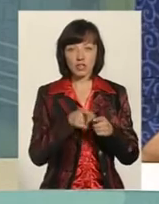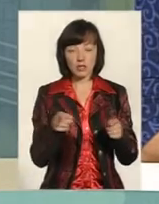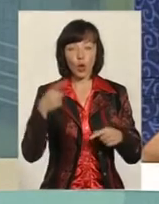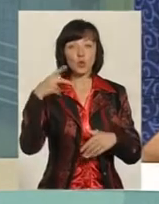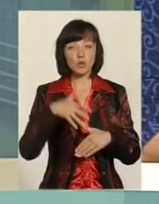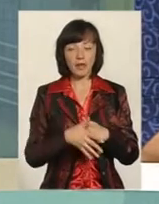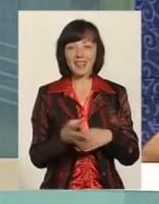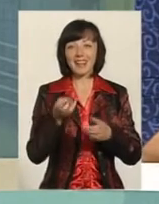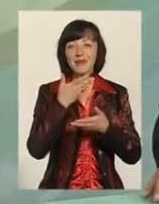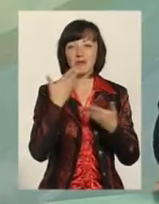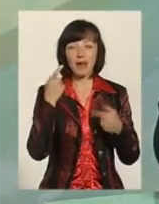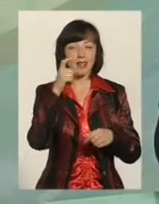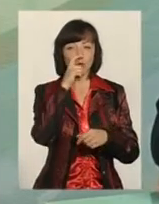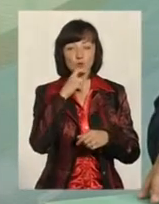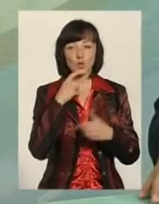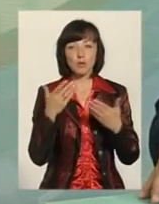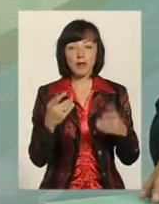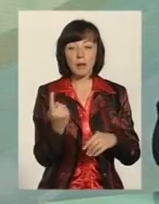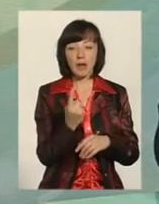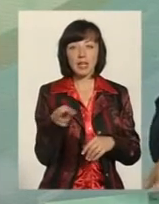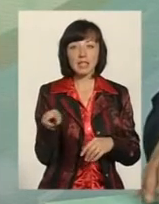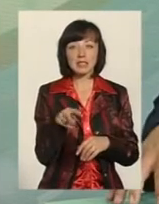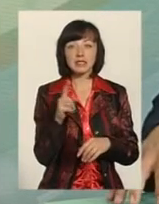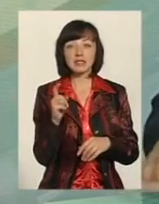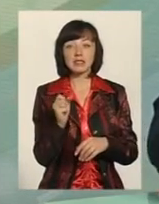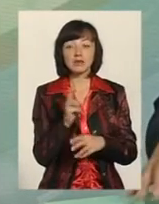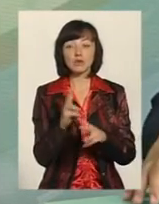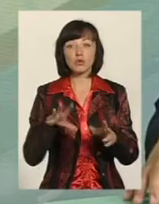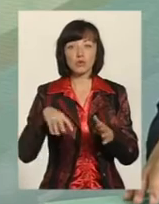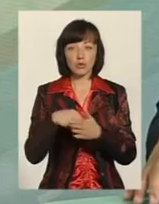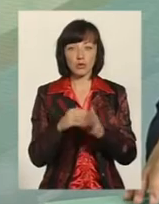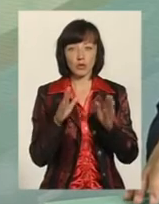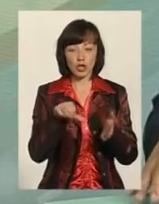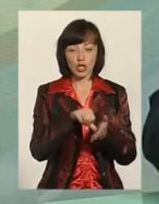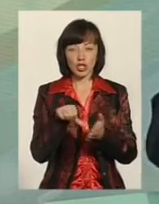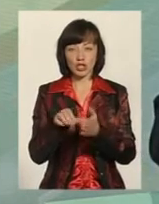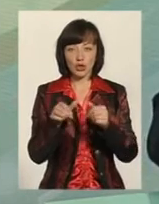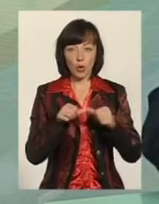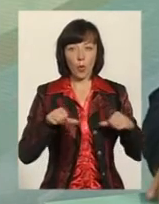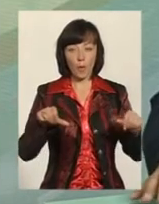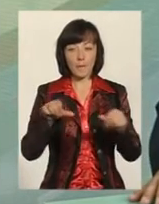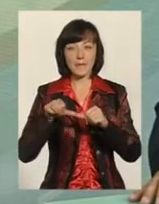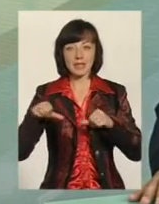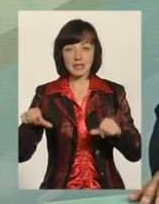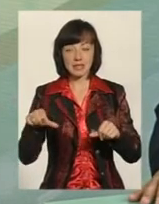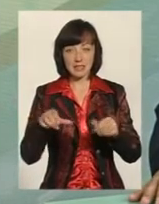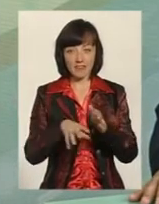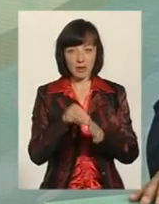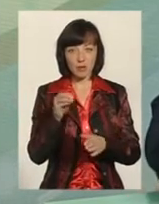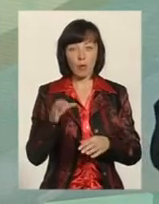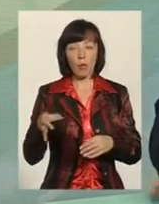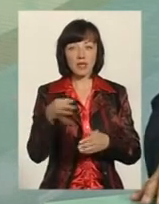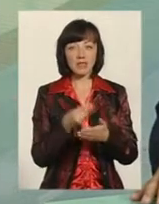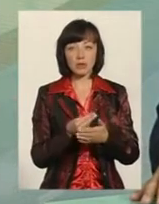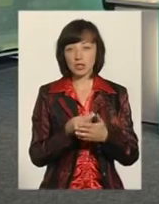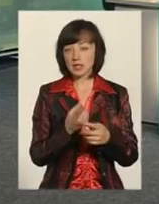розумієте, незрозуміло 1 листопада, за чий рахунок ще будуть дільничні комісії. Більш за все, це буде обласний бюджет.